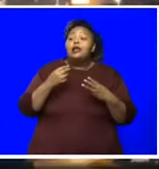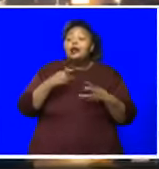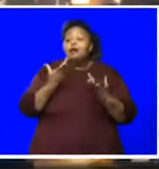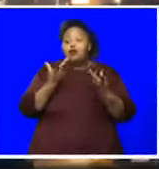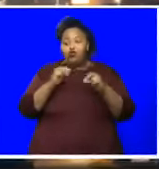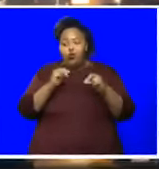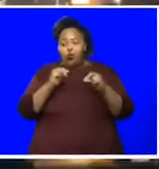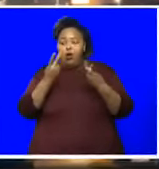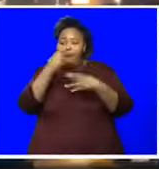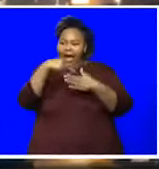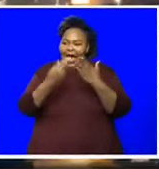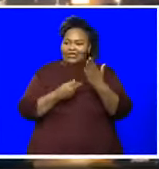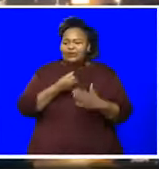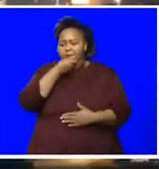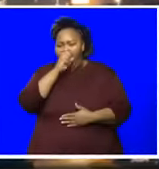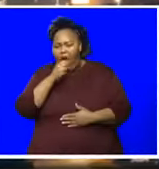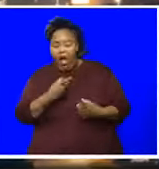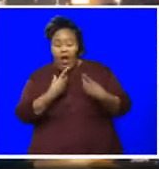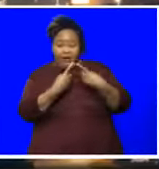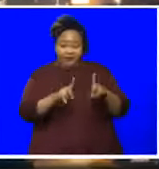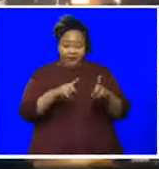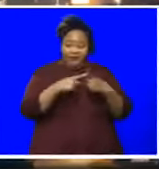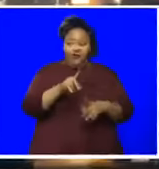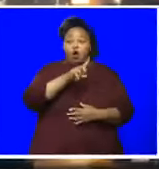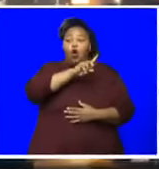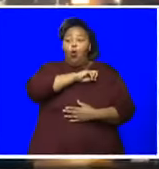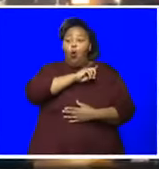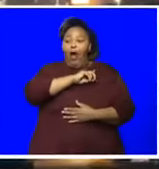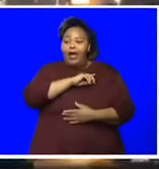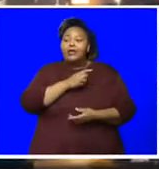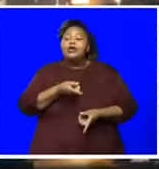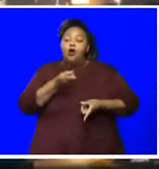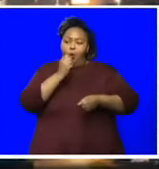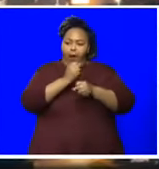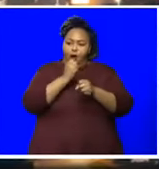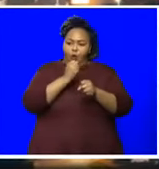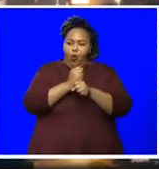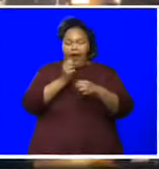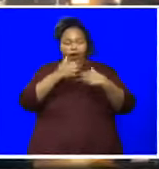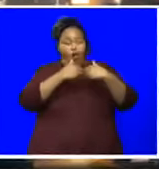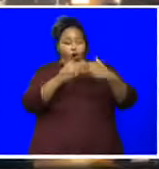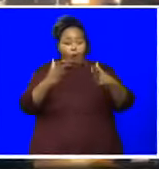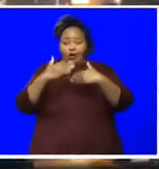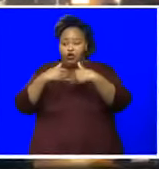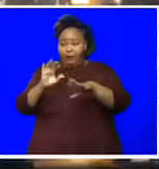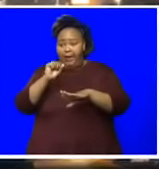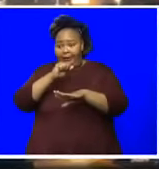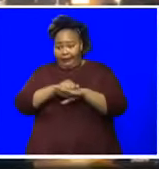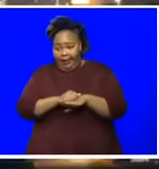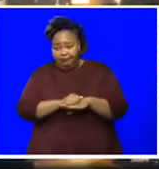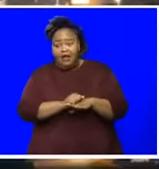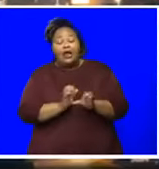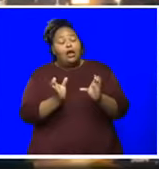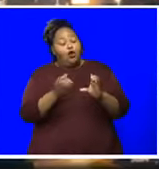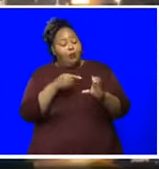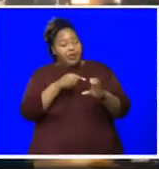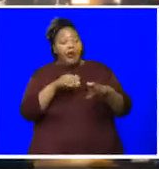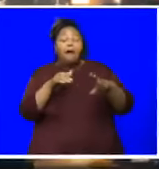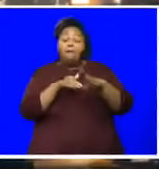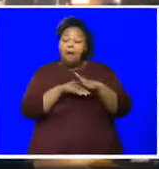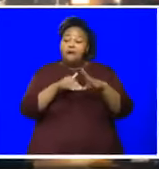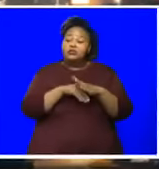Culture Bill kude lolu hlangothi lutawukhona kwakha emathuba emisebenti. Lamalunga asho lokhu ngesikhathi indvuna